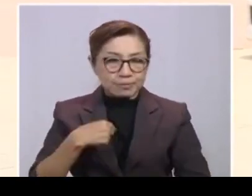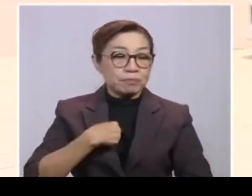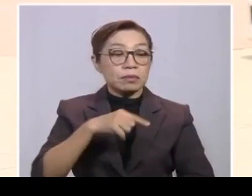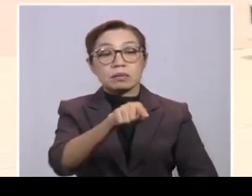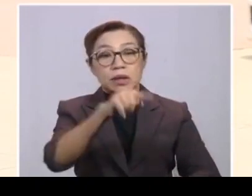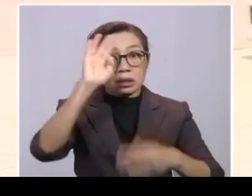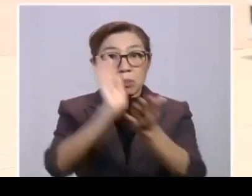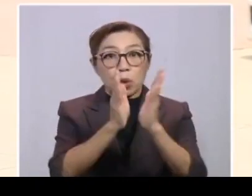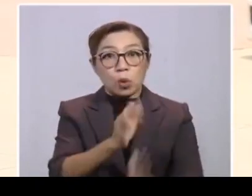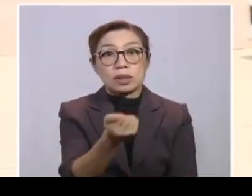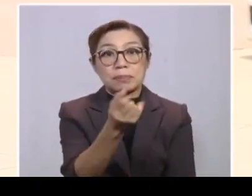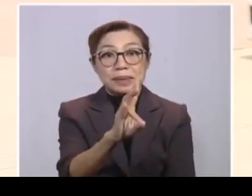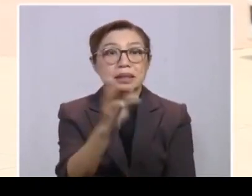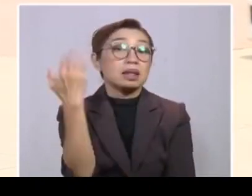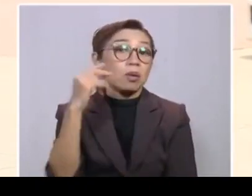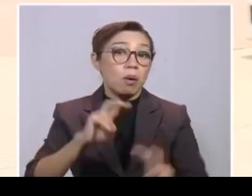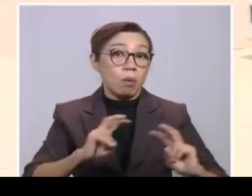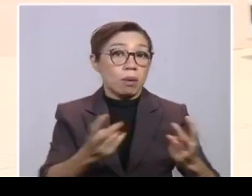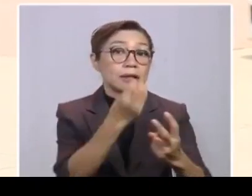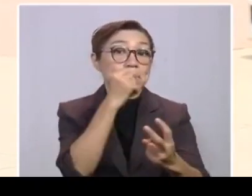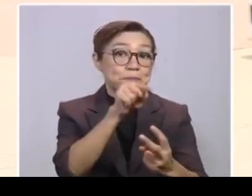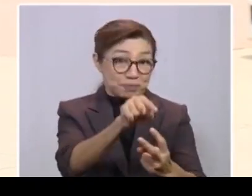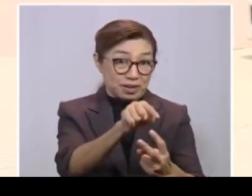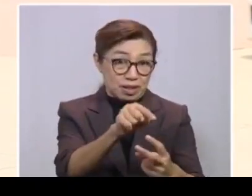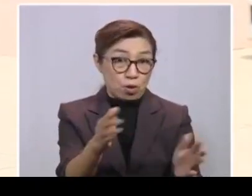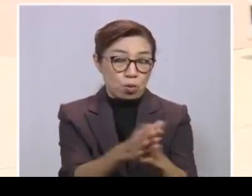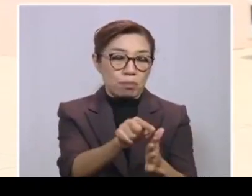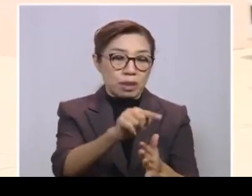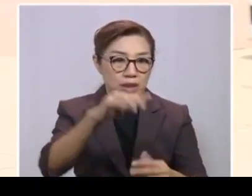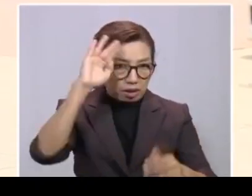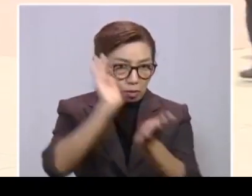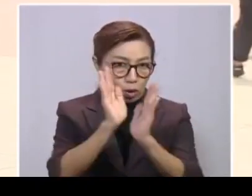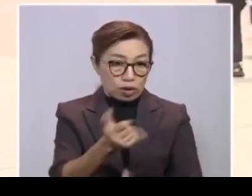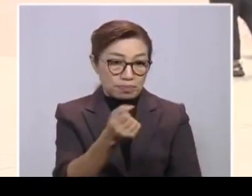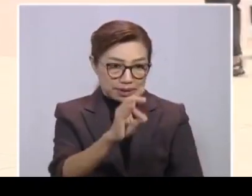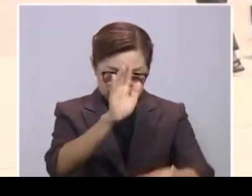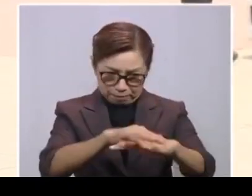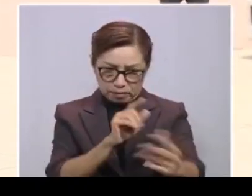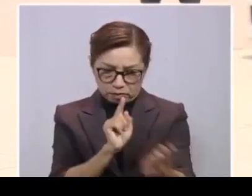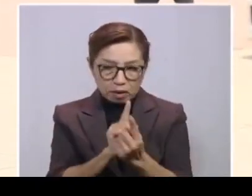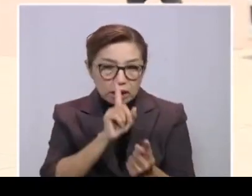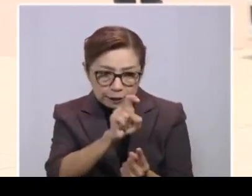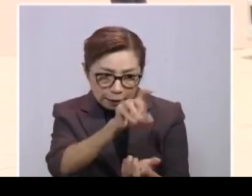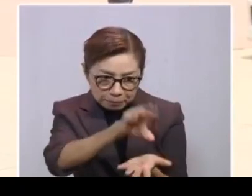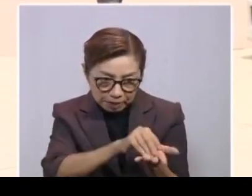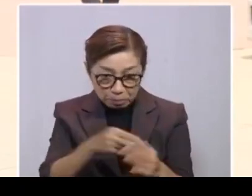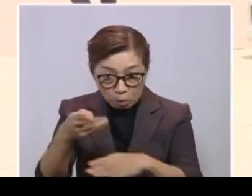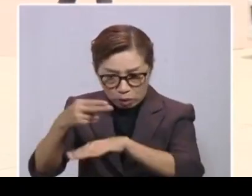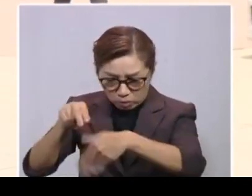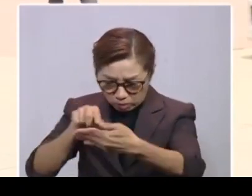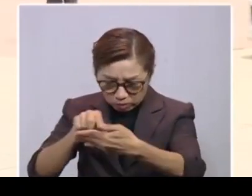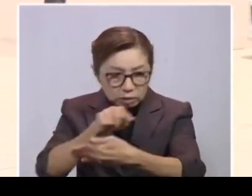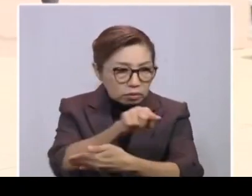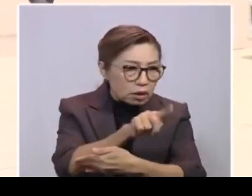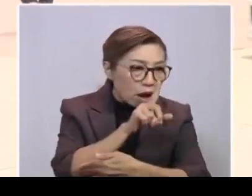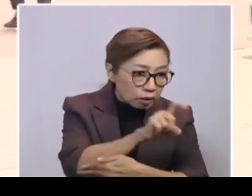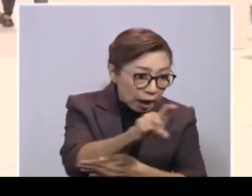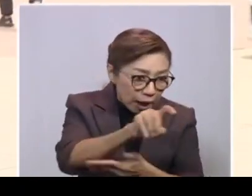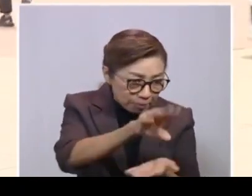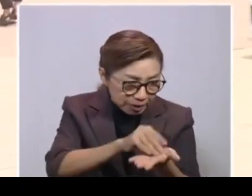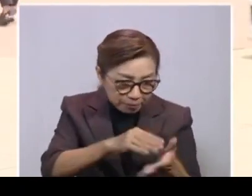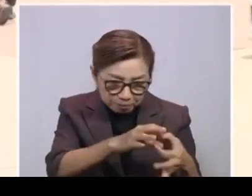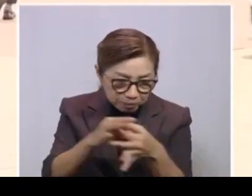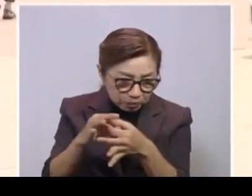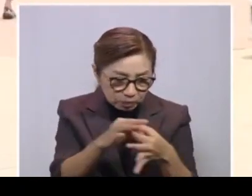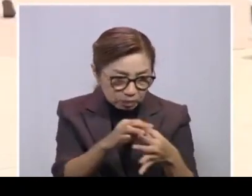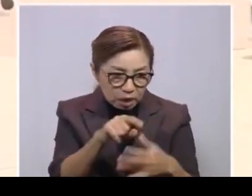นายตำรวจ 17นายที่อยู่ในคืนเกิดเหตุมาสอบปากคำเพิ่มนะครับเพื่อเอาไปเชื่อมโยงกับภาพจากกล้องวงจรปิดนะฮะ